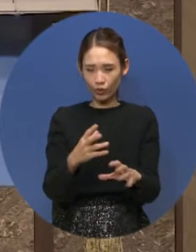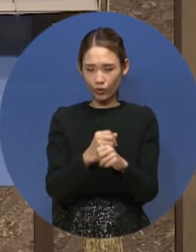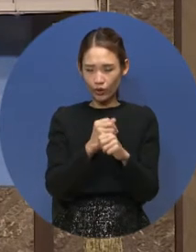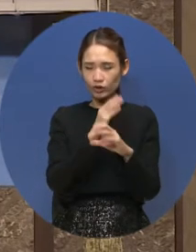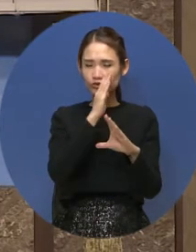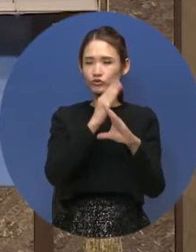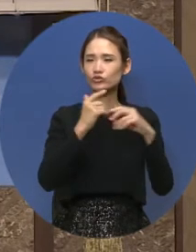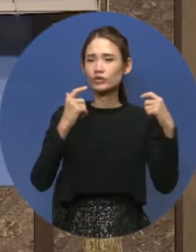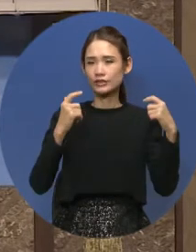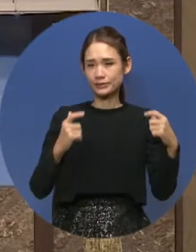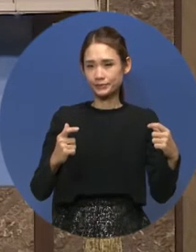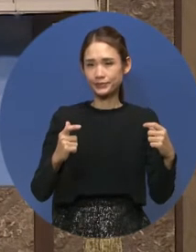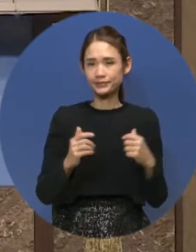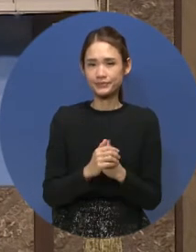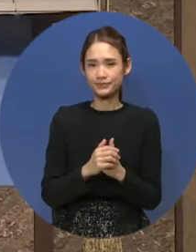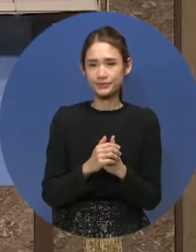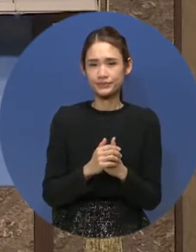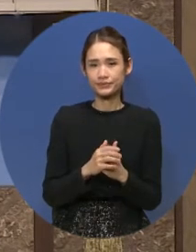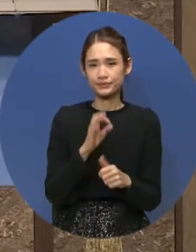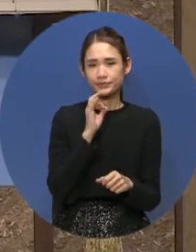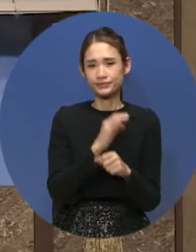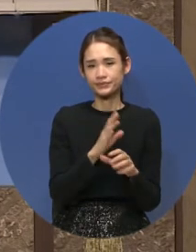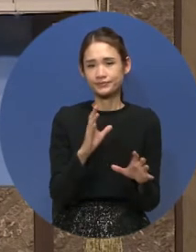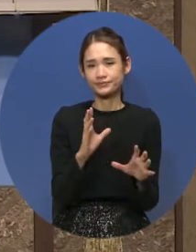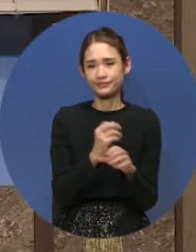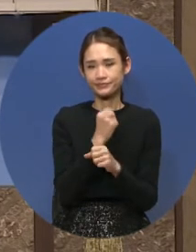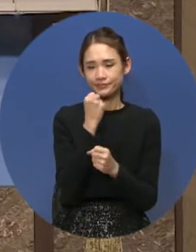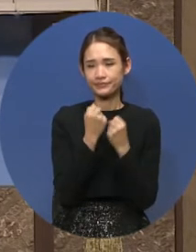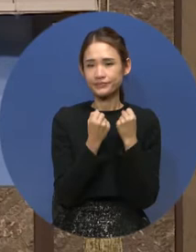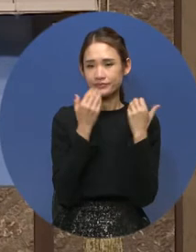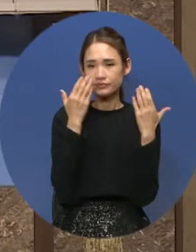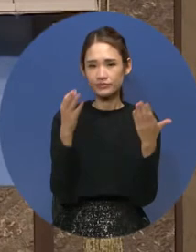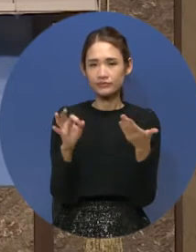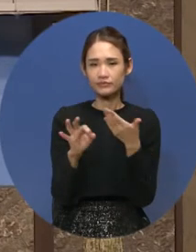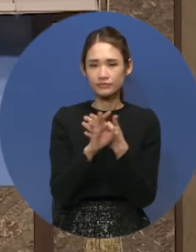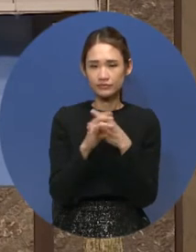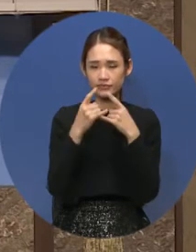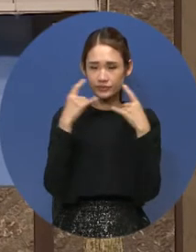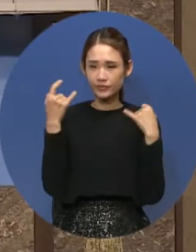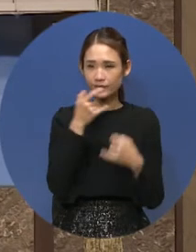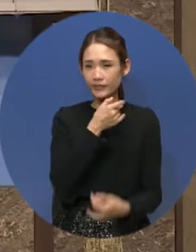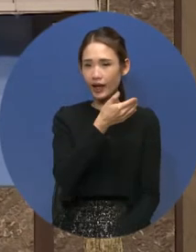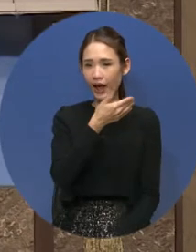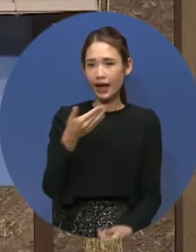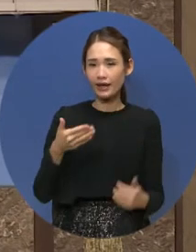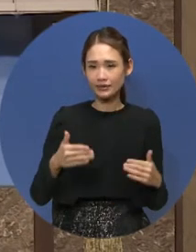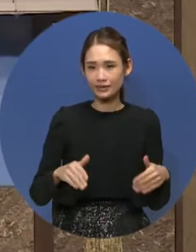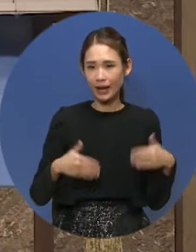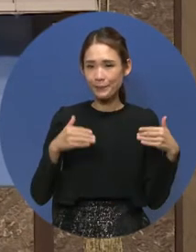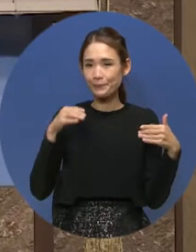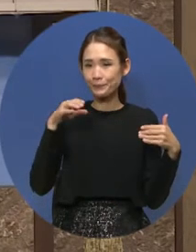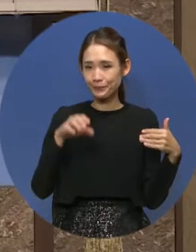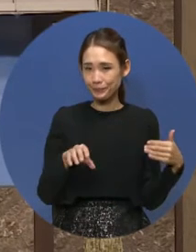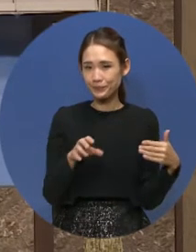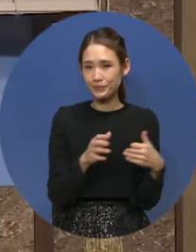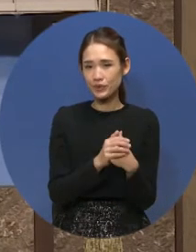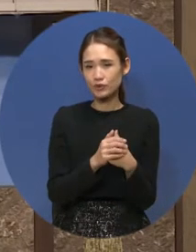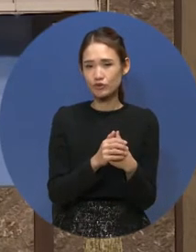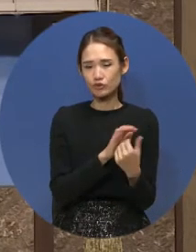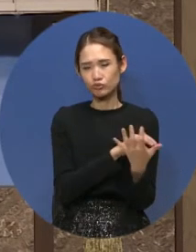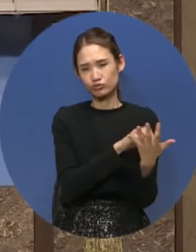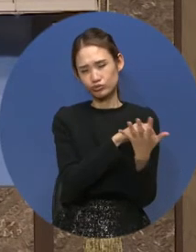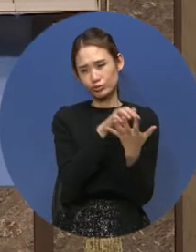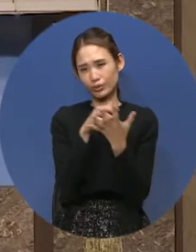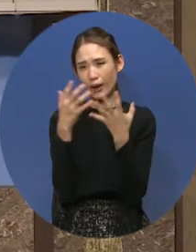교통의 중심입니다. 어떻게 간단하게 이제 요약을 하면 한강 이남에 수많은